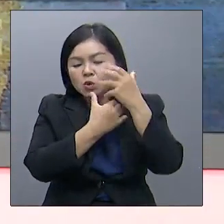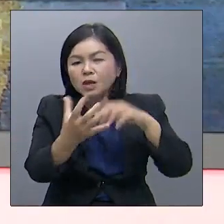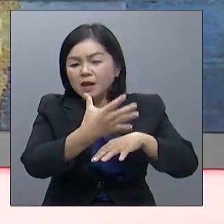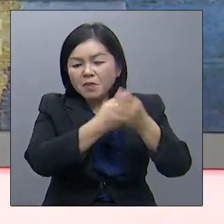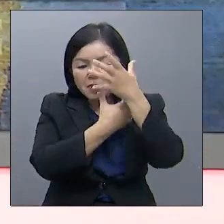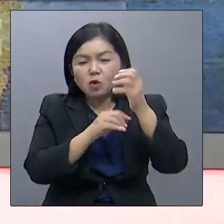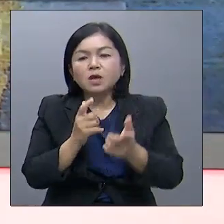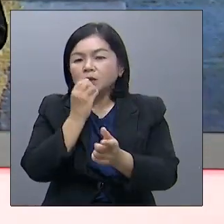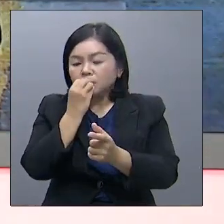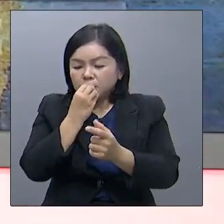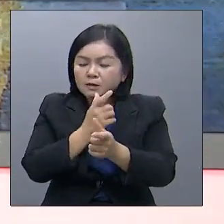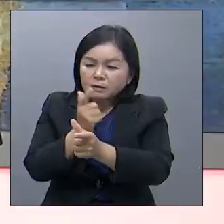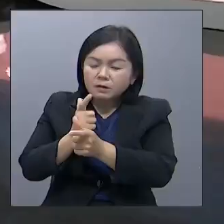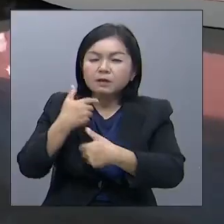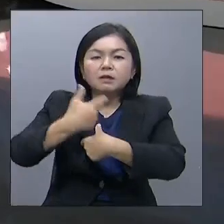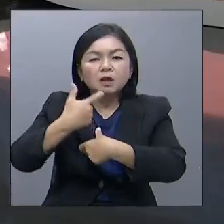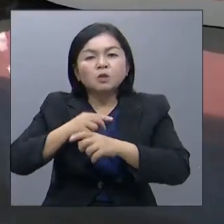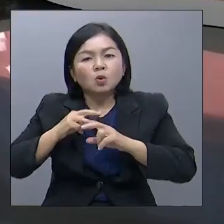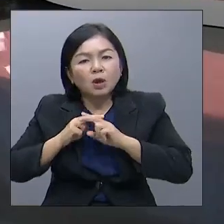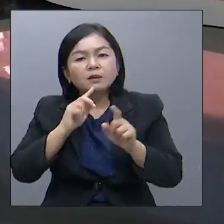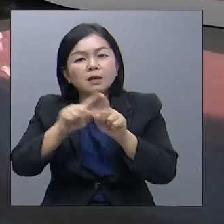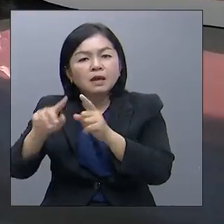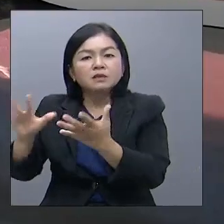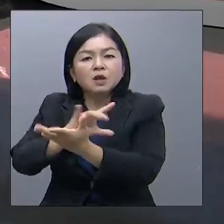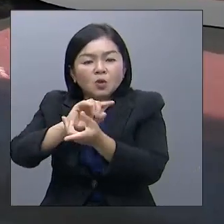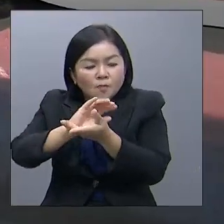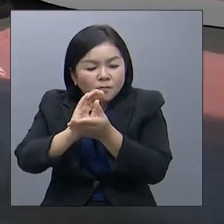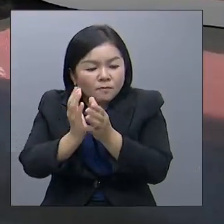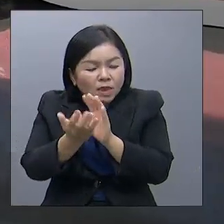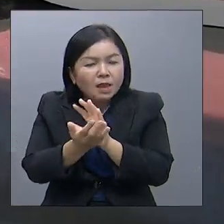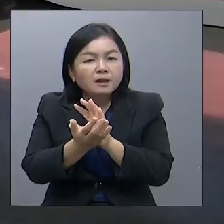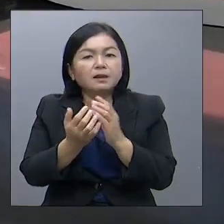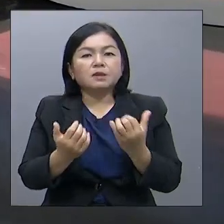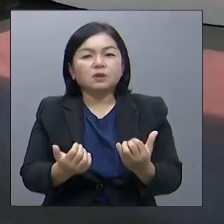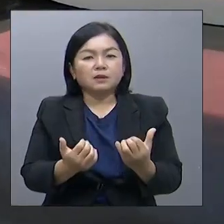ค่ะเว้นแต่ว่าสถานการณ์นั้นเปลี่ยนไปแล้วเกินกว่าที่จะนิ่งเงียบกันนะคะค่ะขอบคุณค่ะ